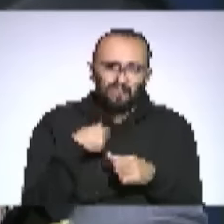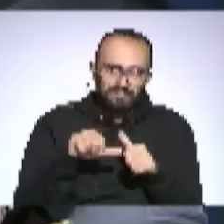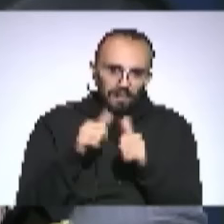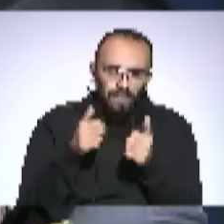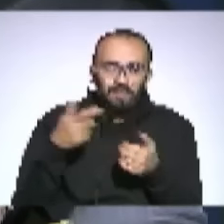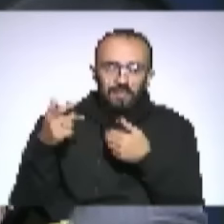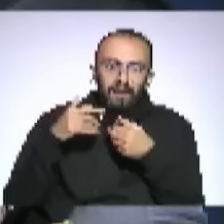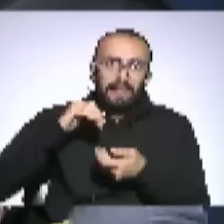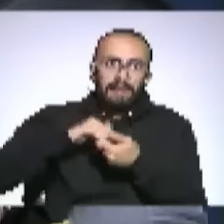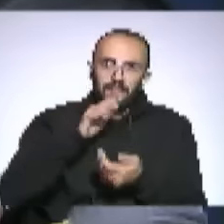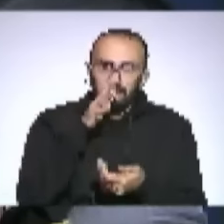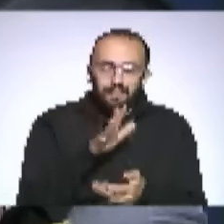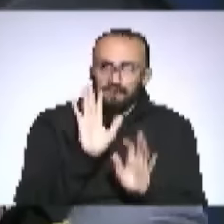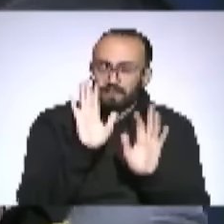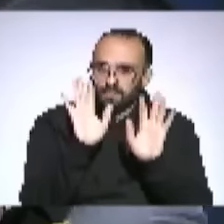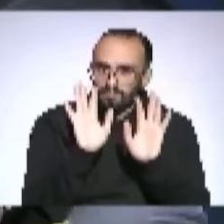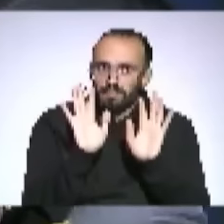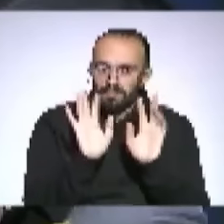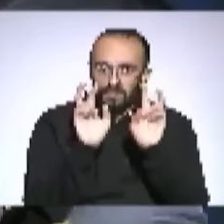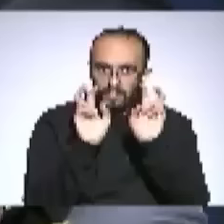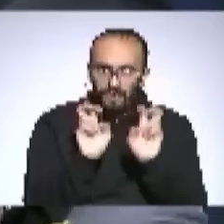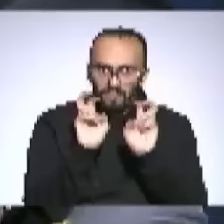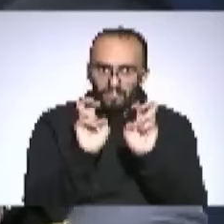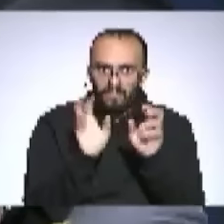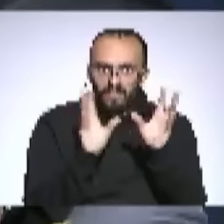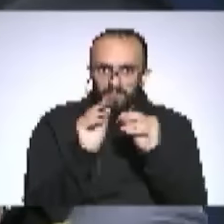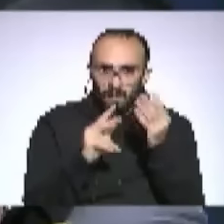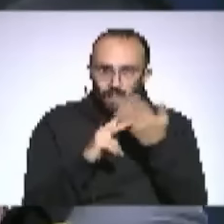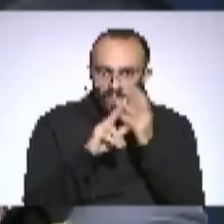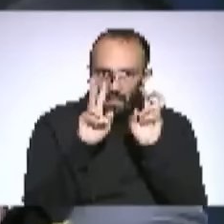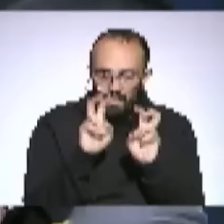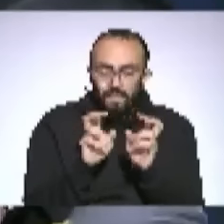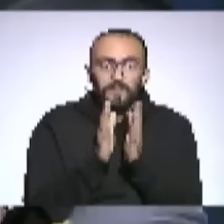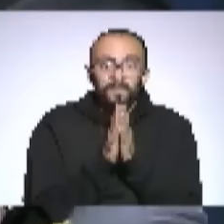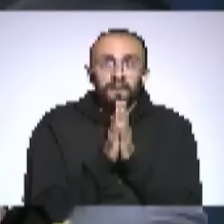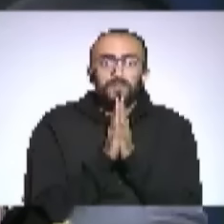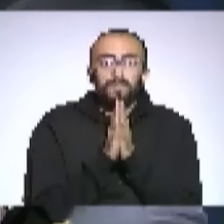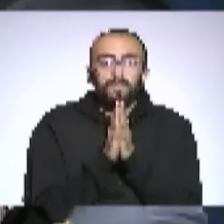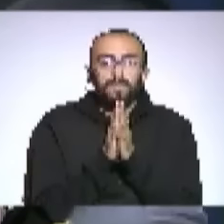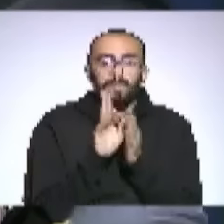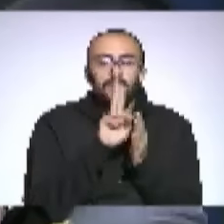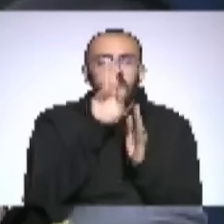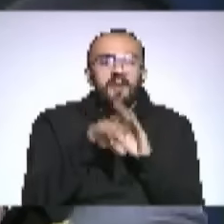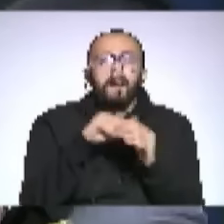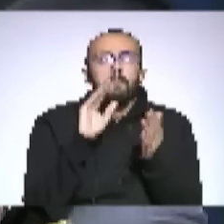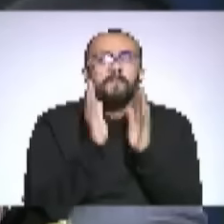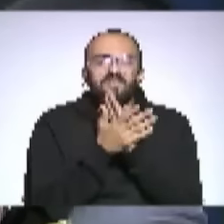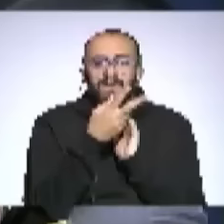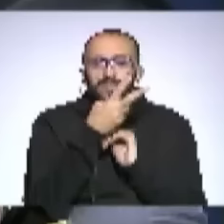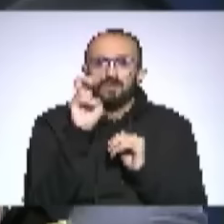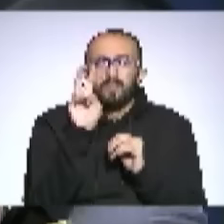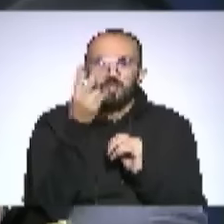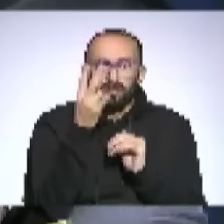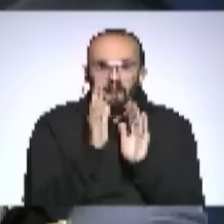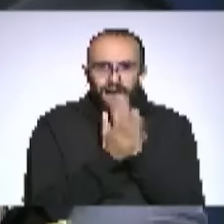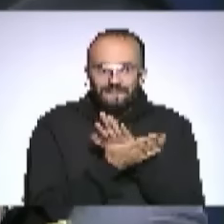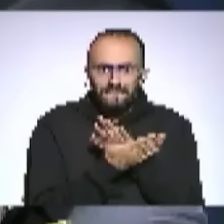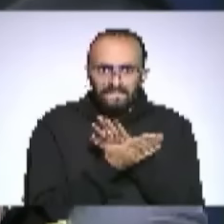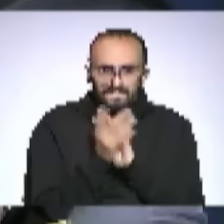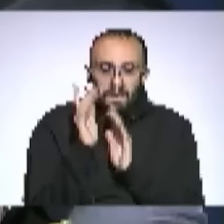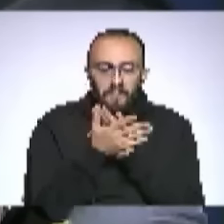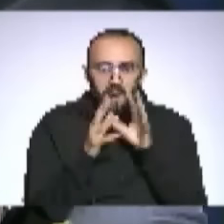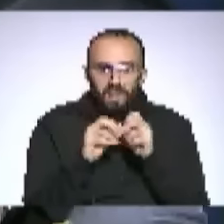بينا وبين بعض طب بس انا قبل ما تكمل القصه ام افضل سدي انت فاتح الملف من 2017